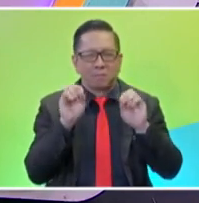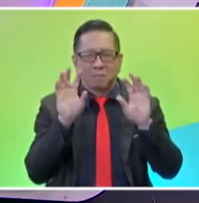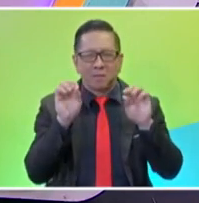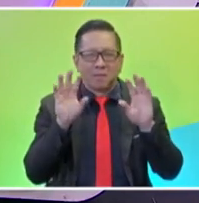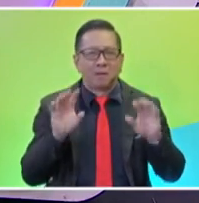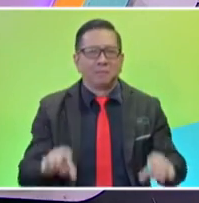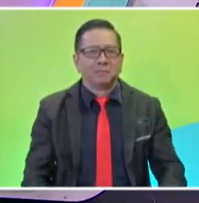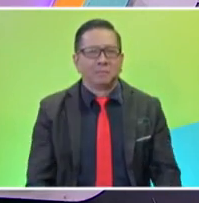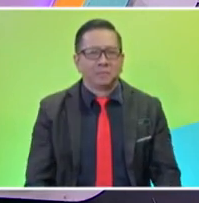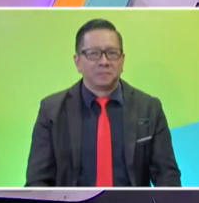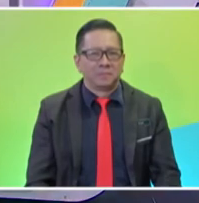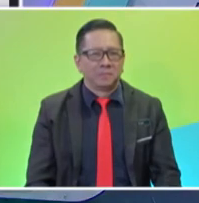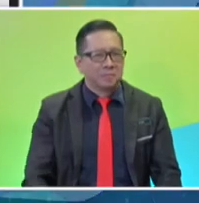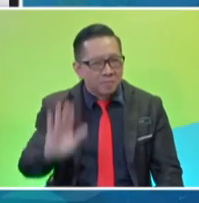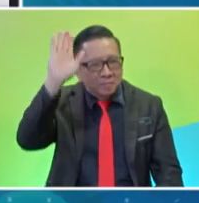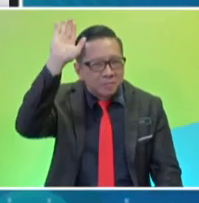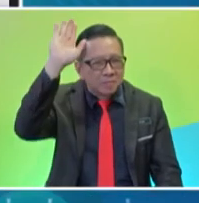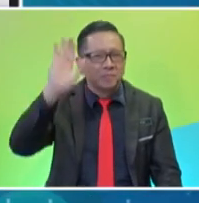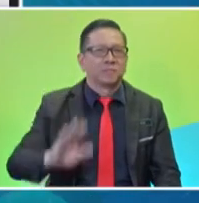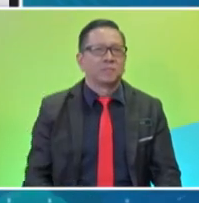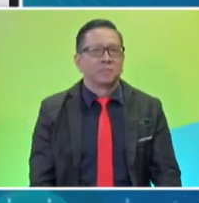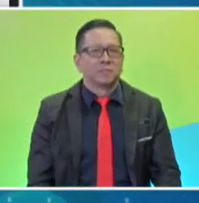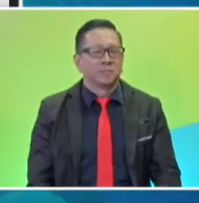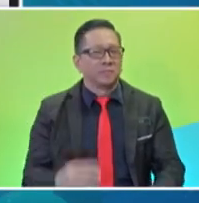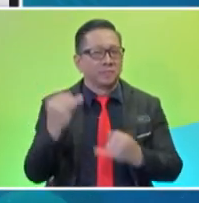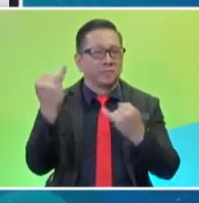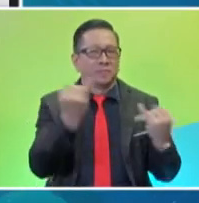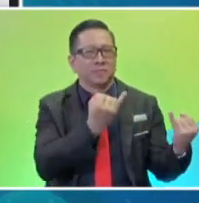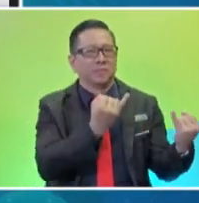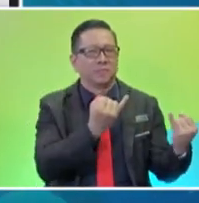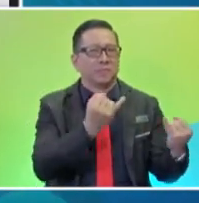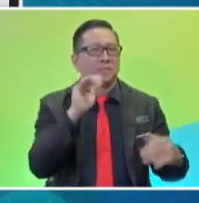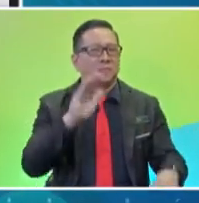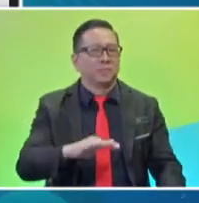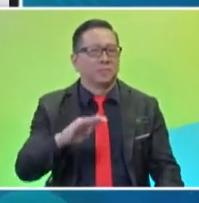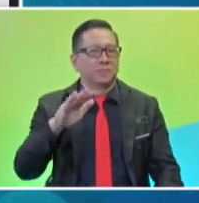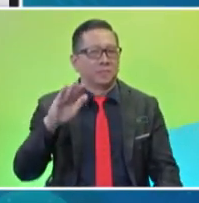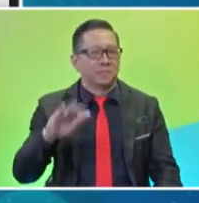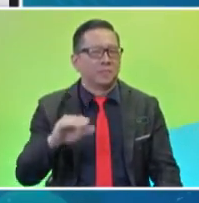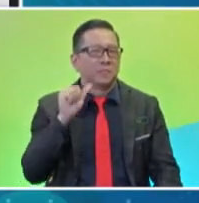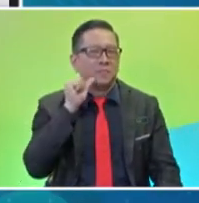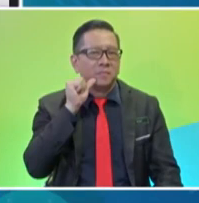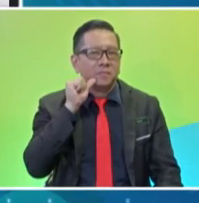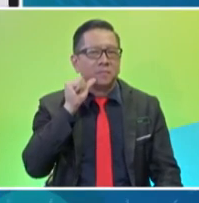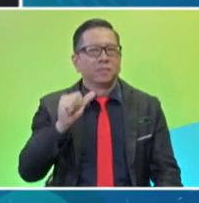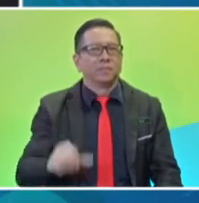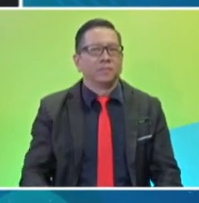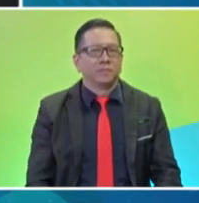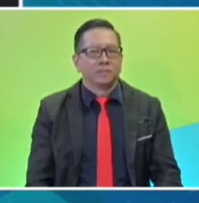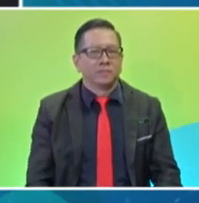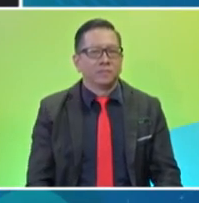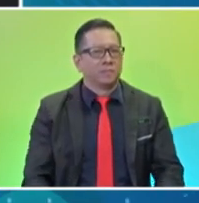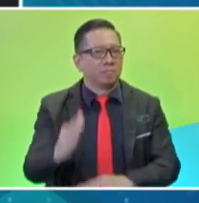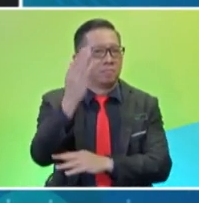ada bulan Nobita Oh semua angkat tangan ya ah kita jemput adik murid kita oh ini ya silakan Auni Hah